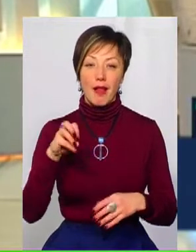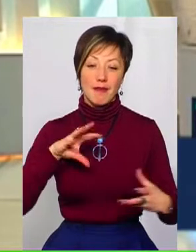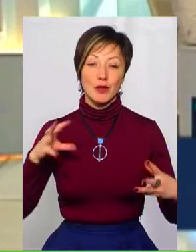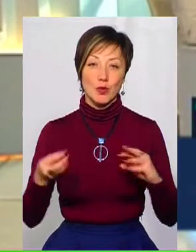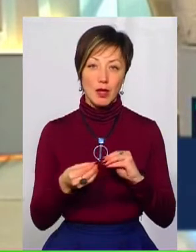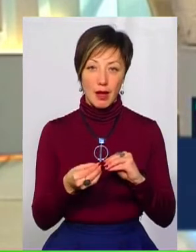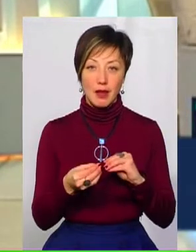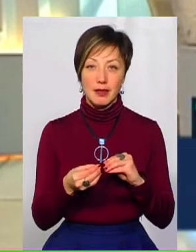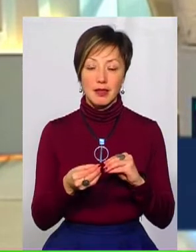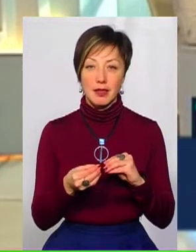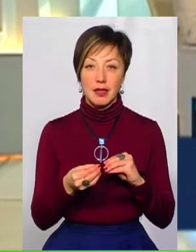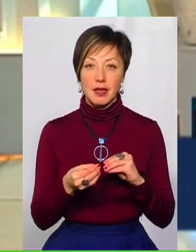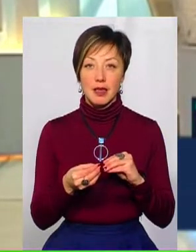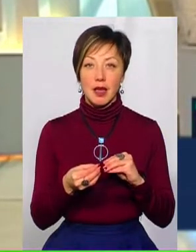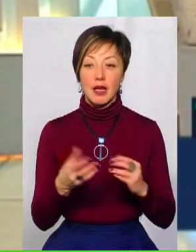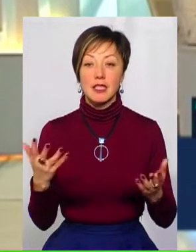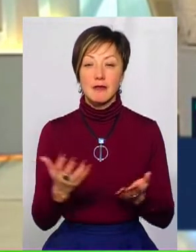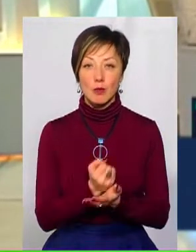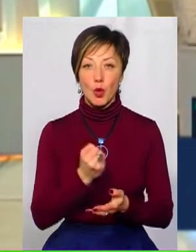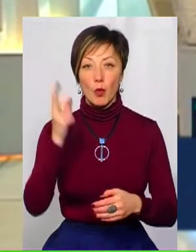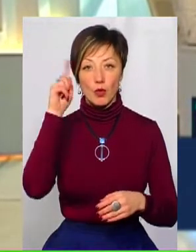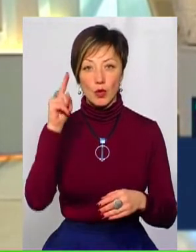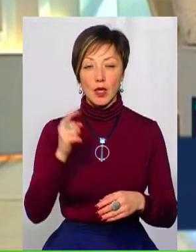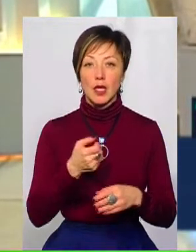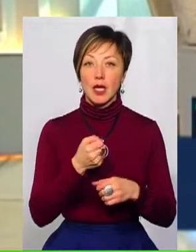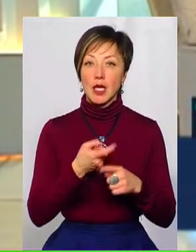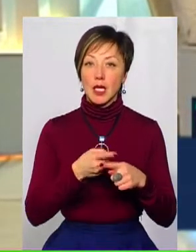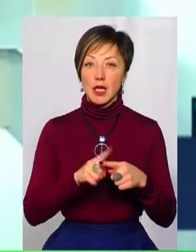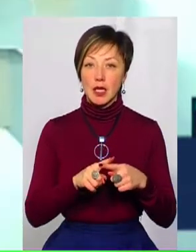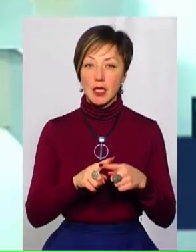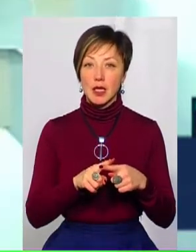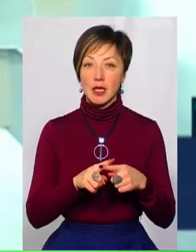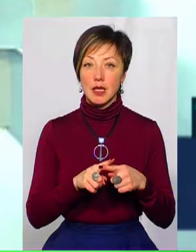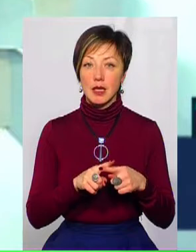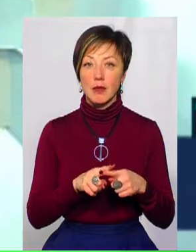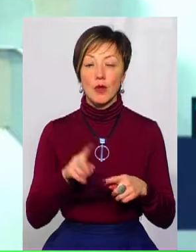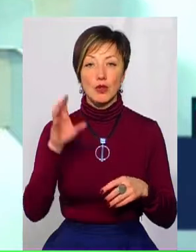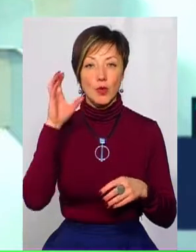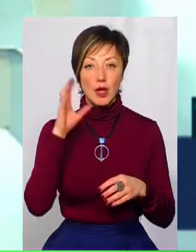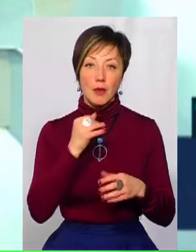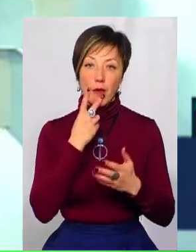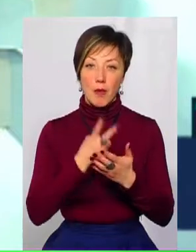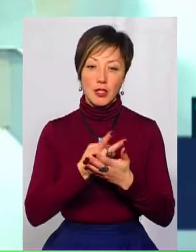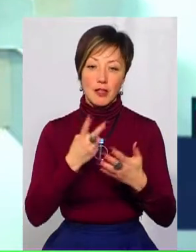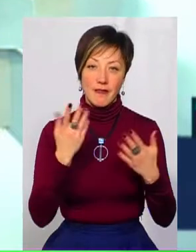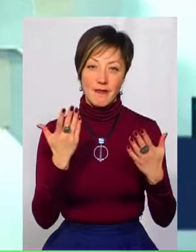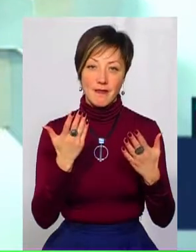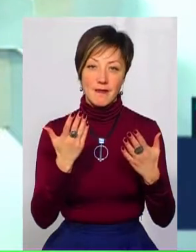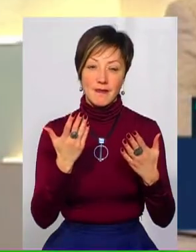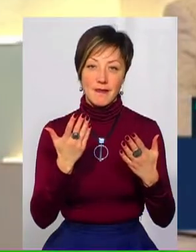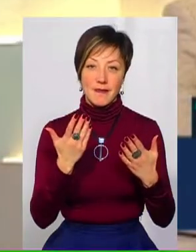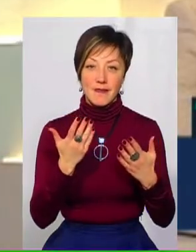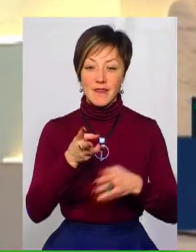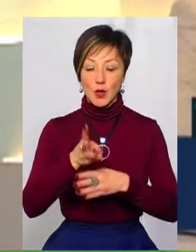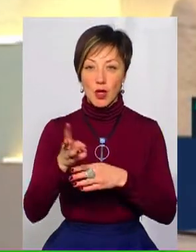результаті із випущеним мультиком ми змусимо слухача не тільки її послухати, а ще й побачити візуалізацію цього треку. А